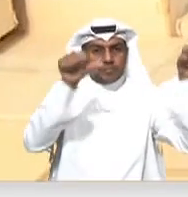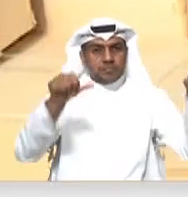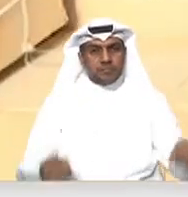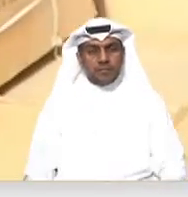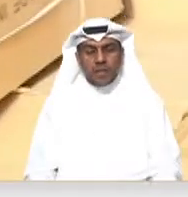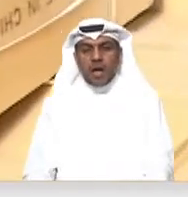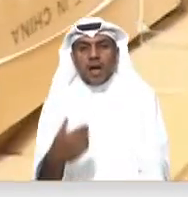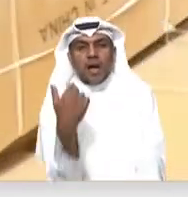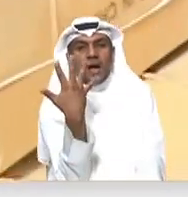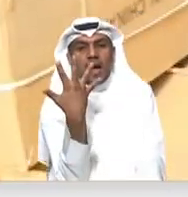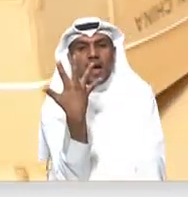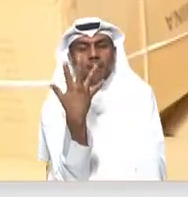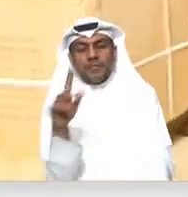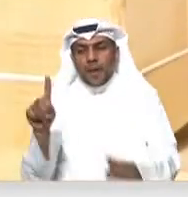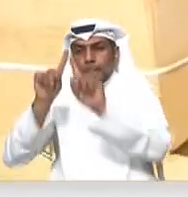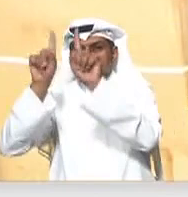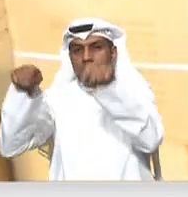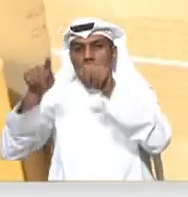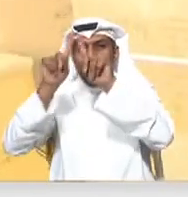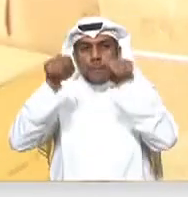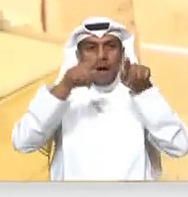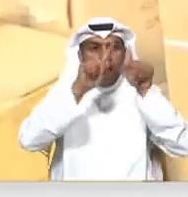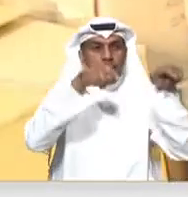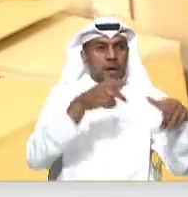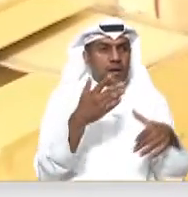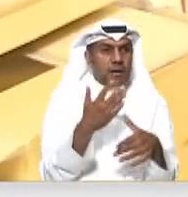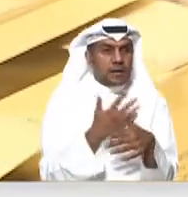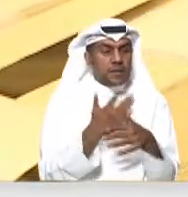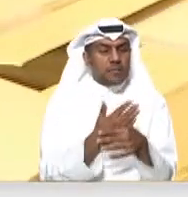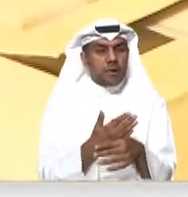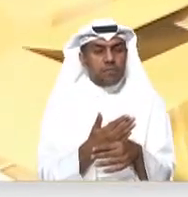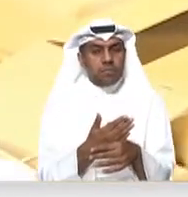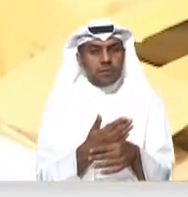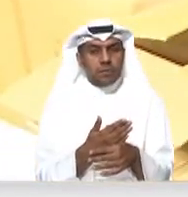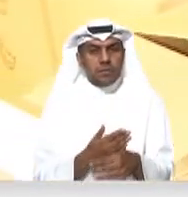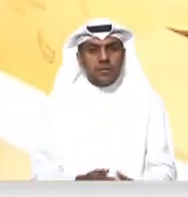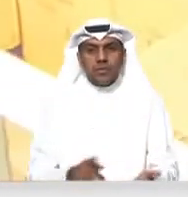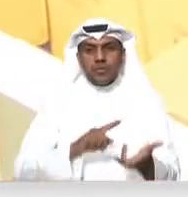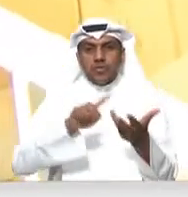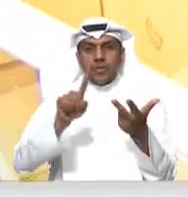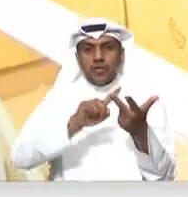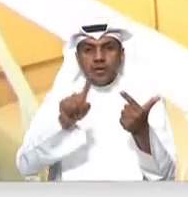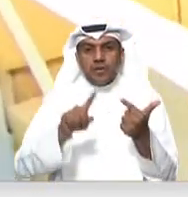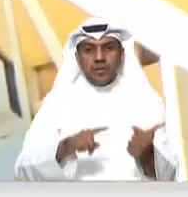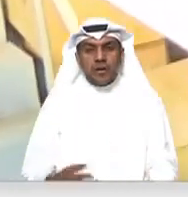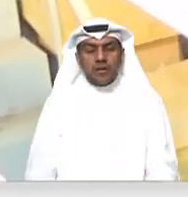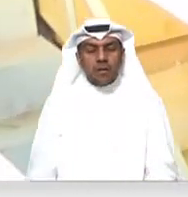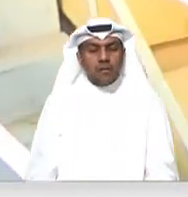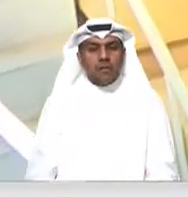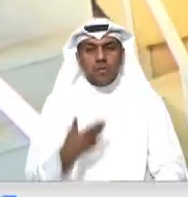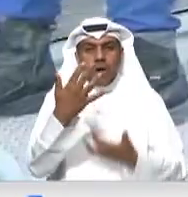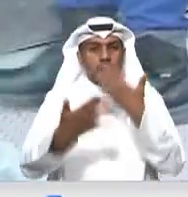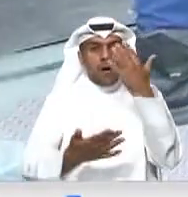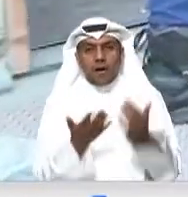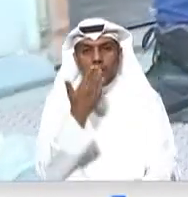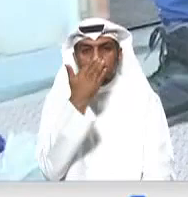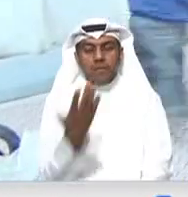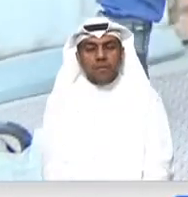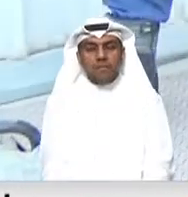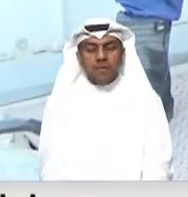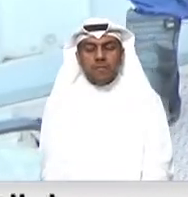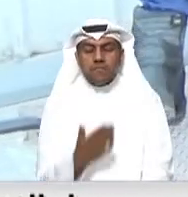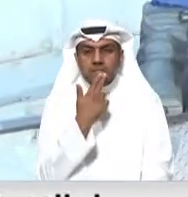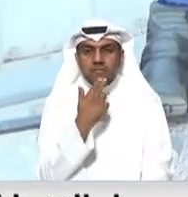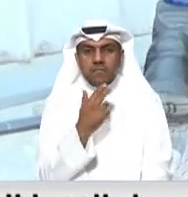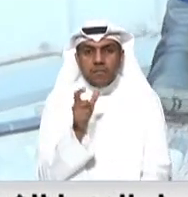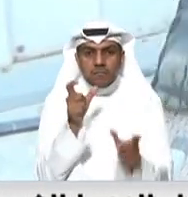لمخالفتها شرطات السلامه والوقايه من الحريق بعد ان تم انذاره في وقت سابق بتصحيح